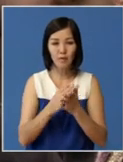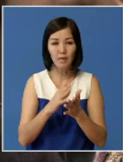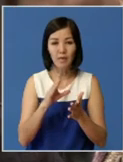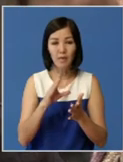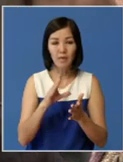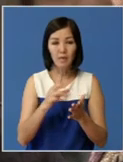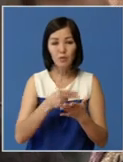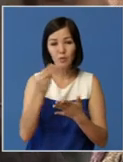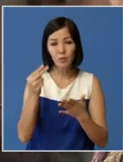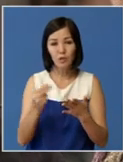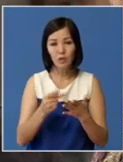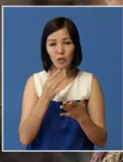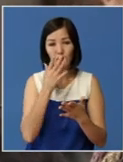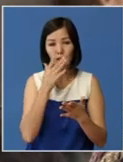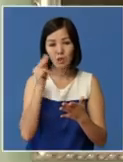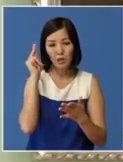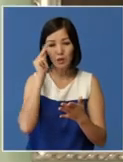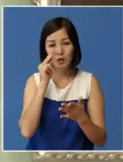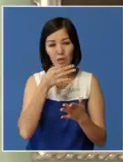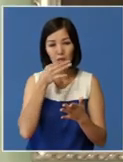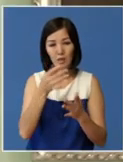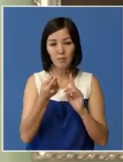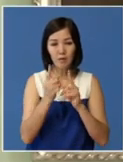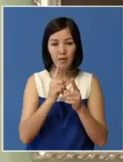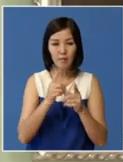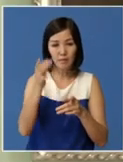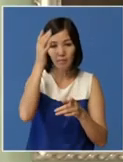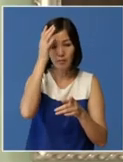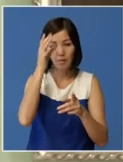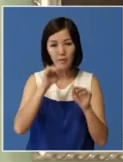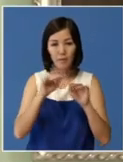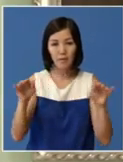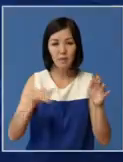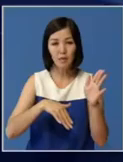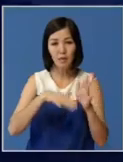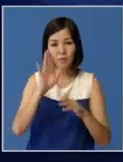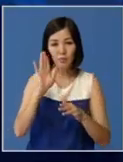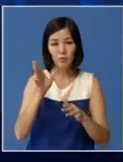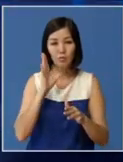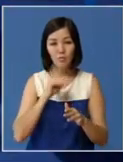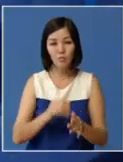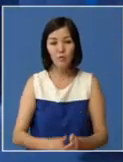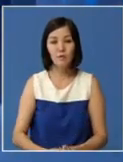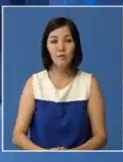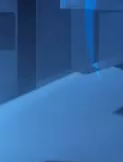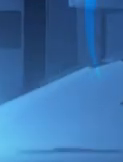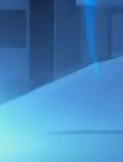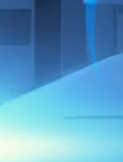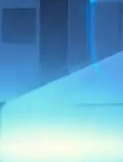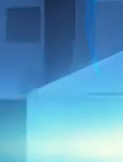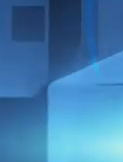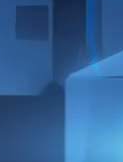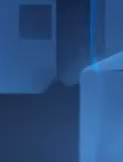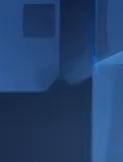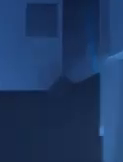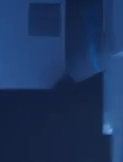арқылы суретшілер шетелдік оқыту тәжірибесімен алмасып, білім деңгейлерін көтере алады. Елдана Сәрсенбаева, Нұржан Мұханов, Жетісу арнасы,